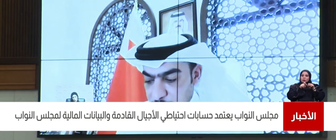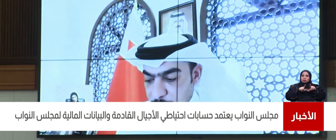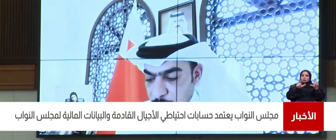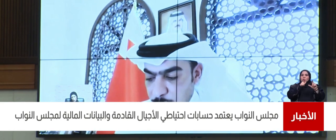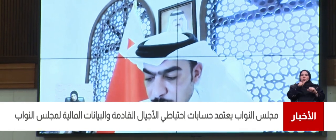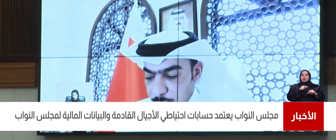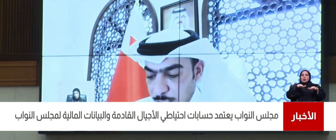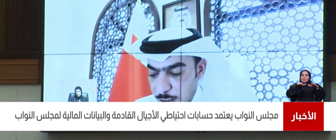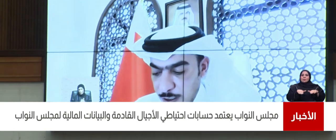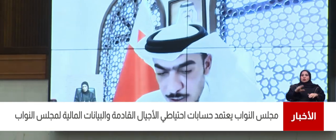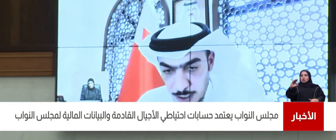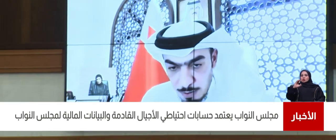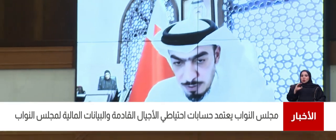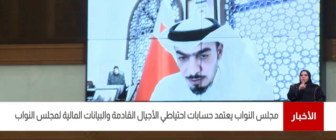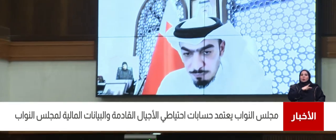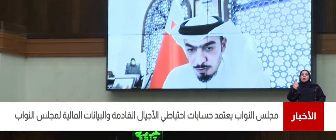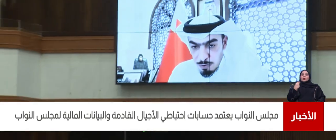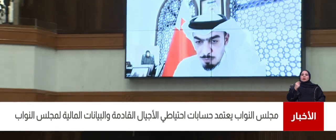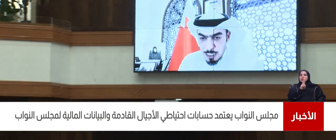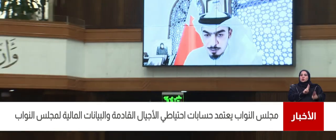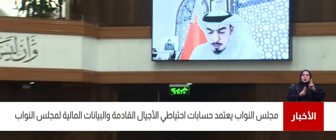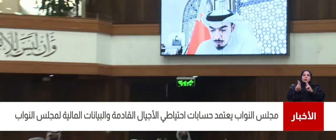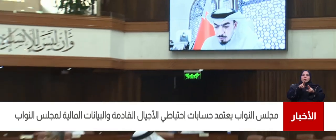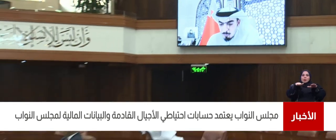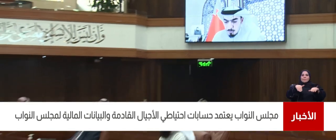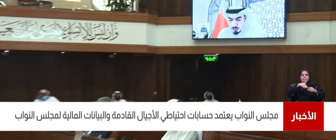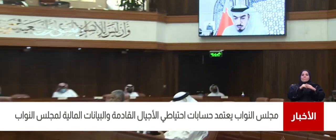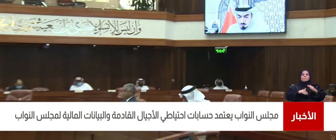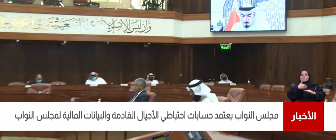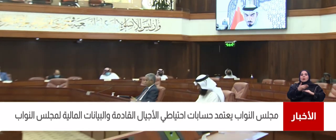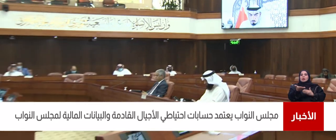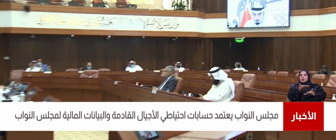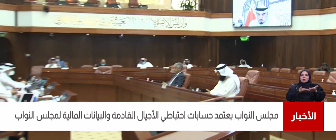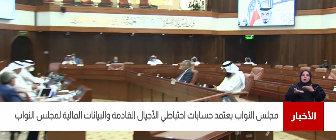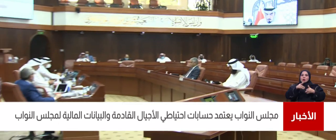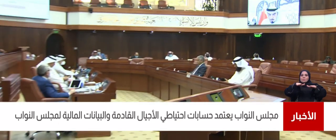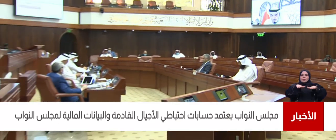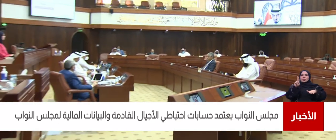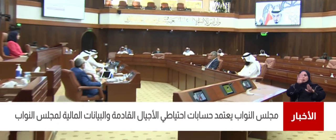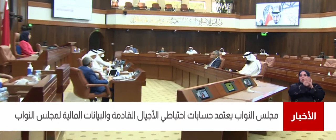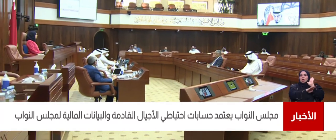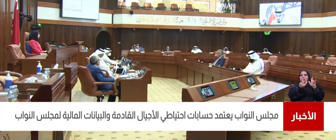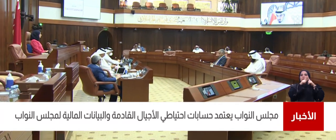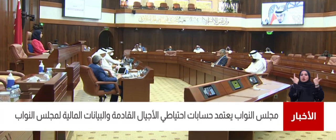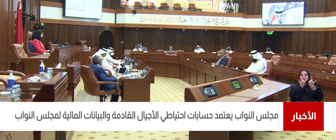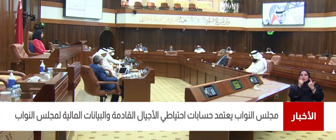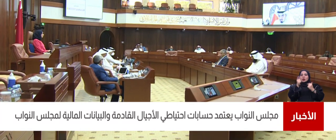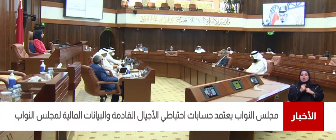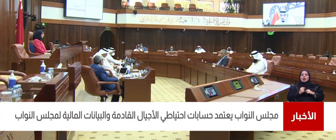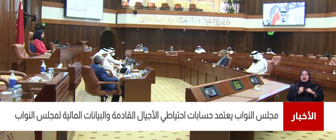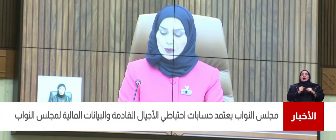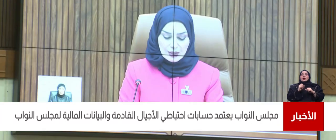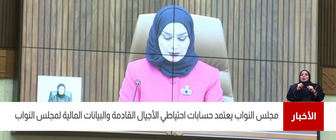الردود الوزارية على الأسئلة النيابية، بعدها ناقش المجلس تقارير اللجان البرلمانية بخصوص المشاريع